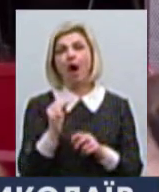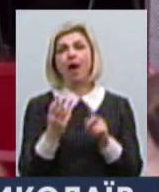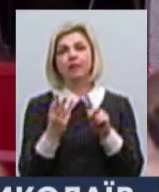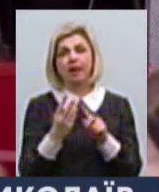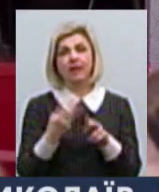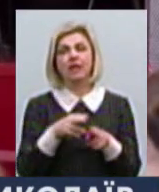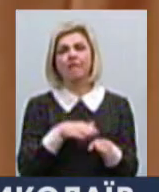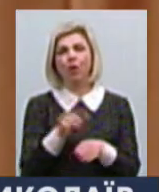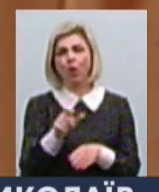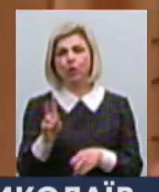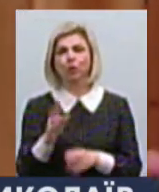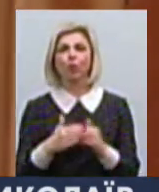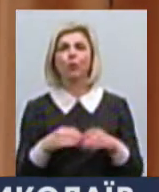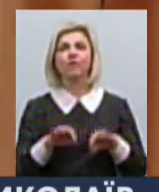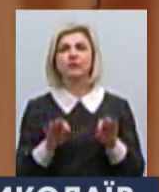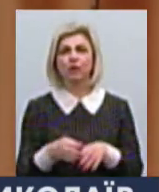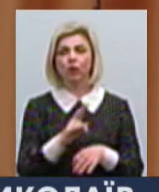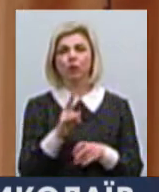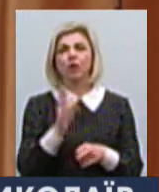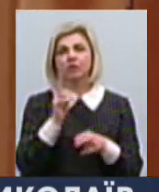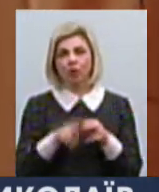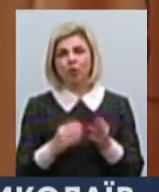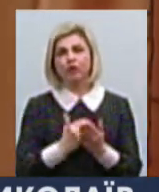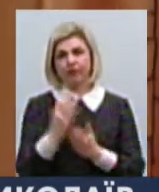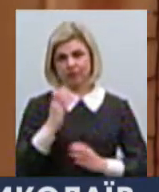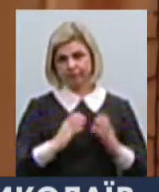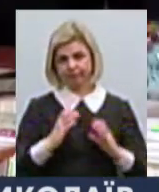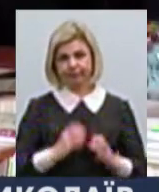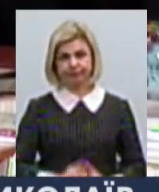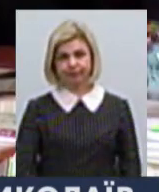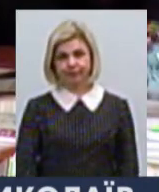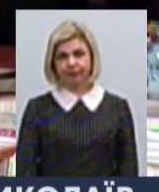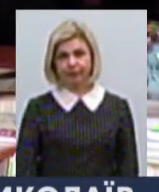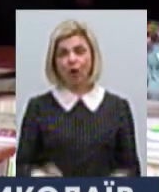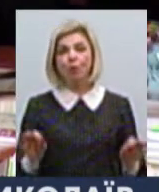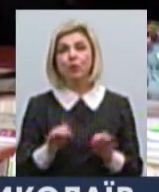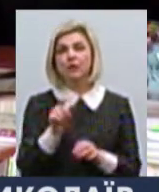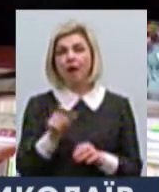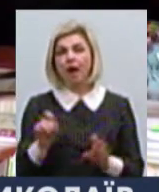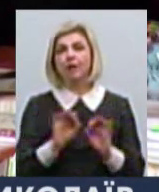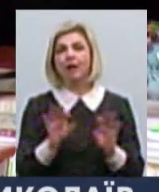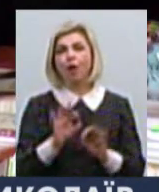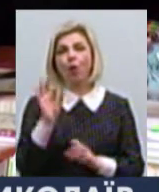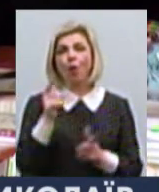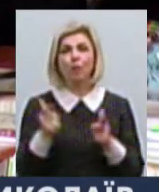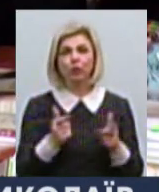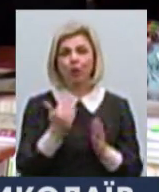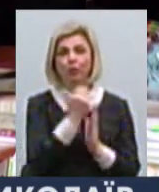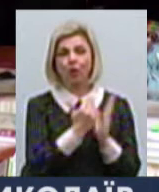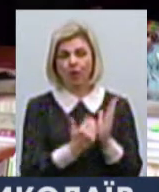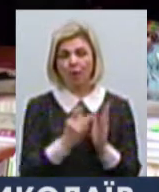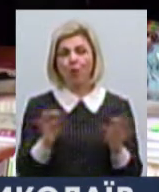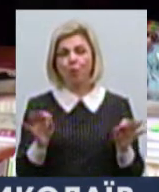вже професіонали, які вже закінчили вищі навчальні заклади. Музиканти розповідають про підготовлені програми та